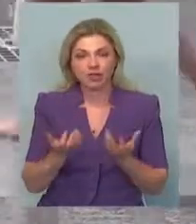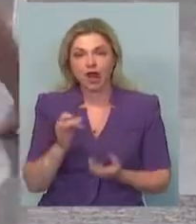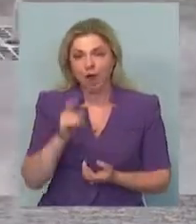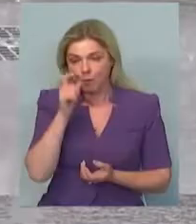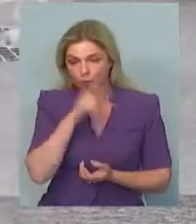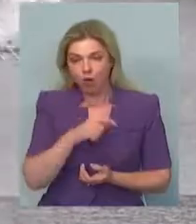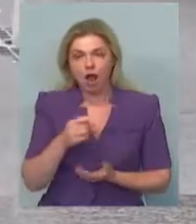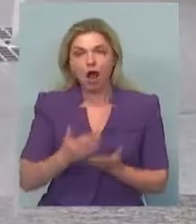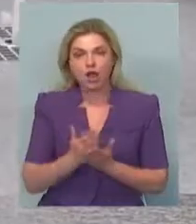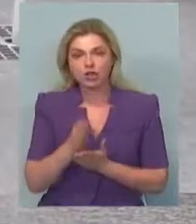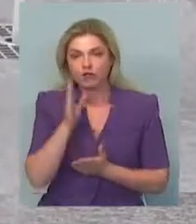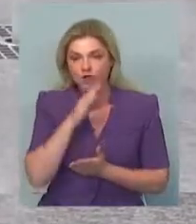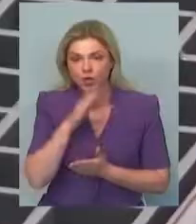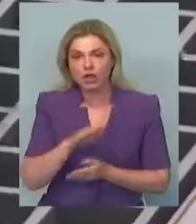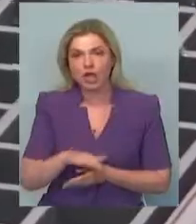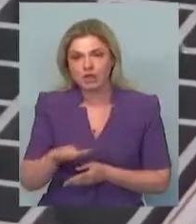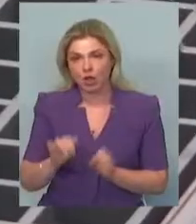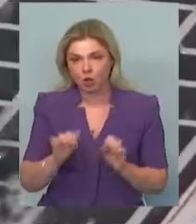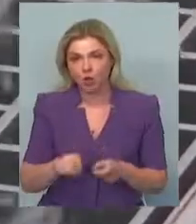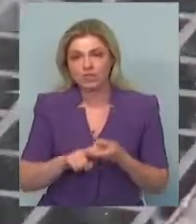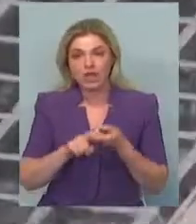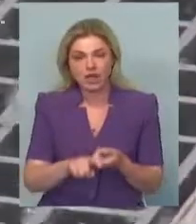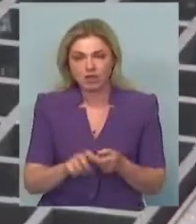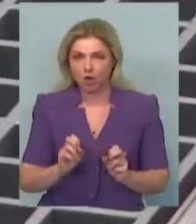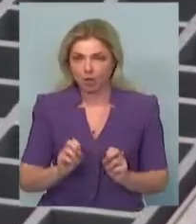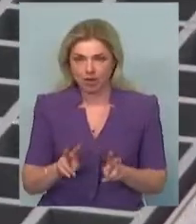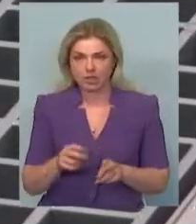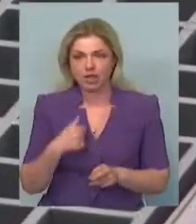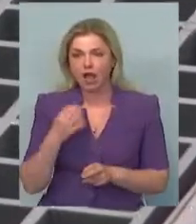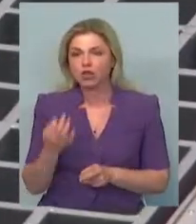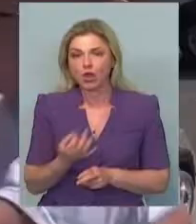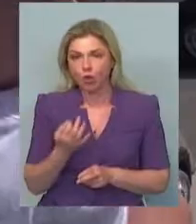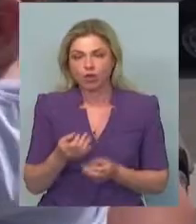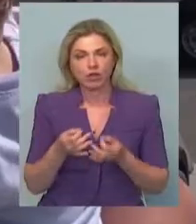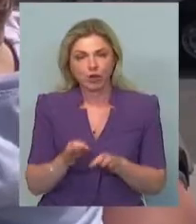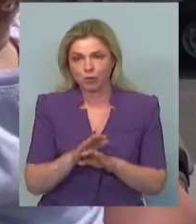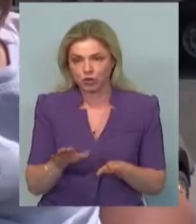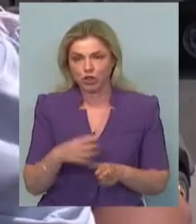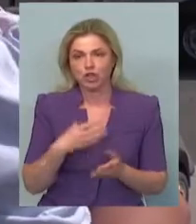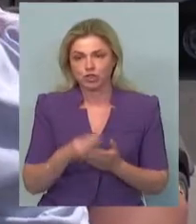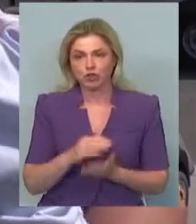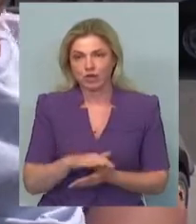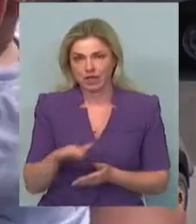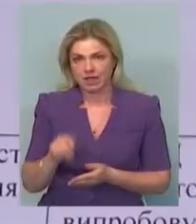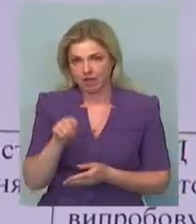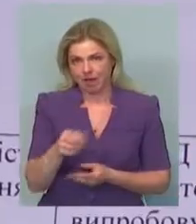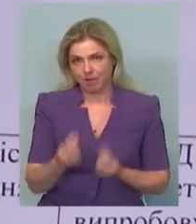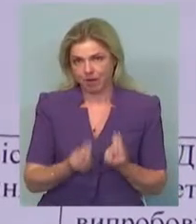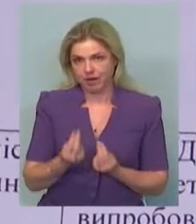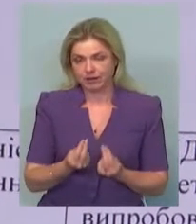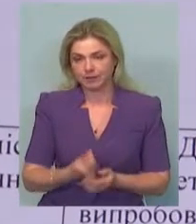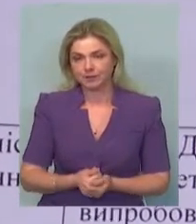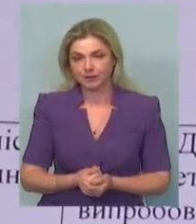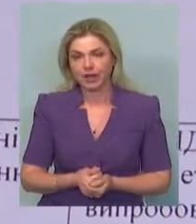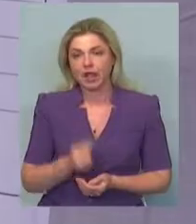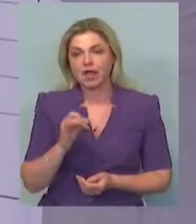діти можуть заразитися, це, звичайно, небезпечно. І я, звичайно, ніколи в житті не пущу свою дитину в цей фонтан поплескатися. Дослідження води